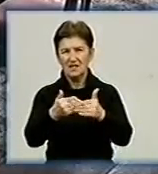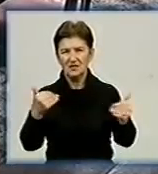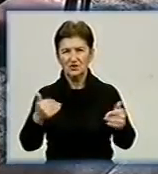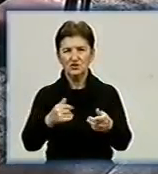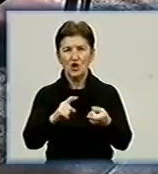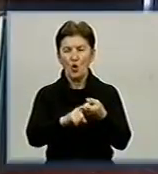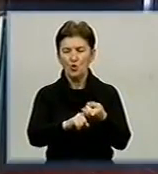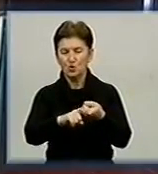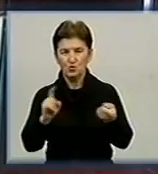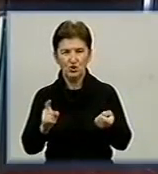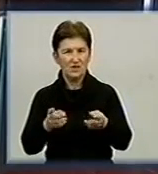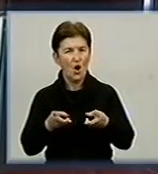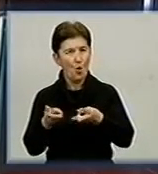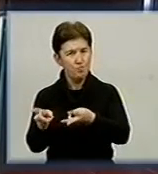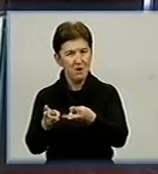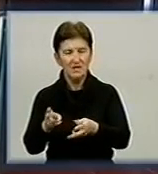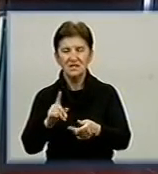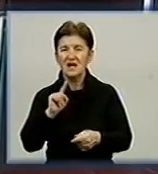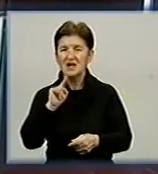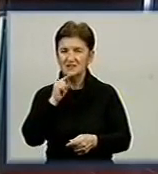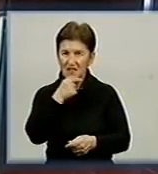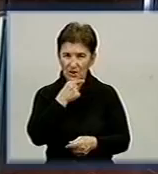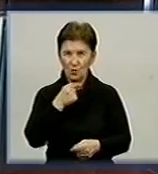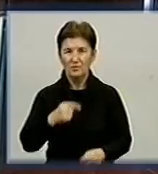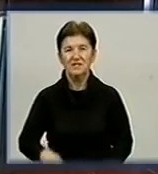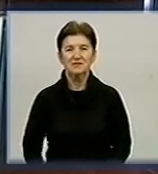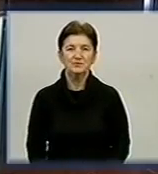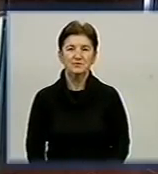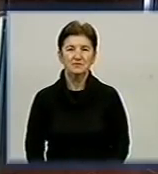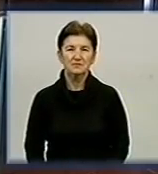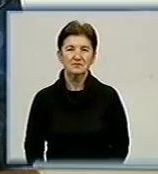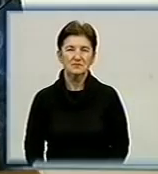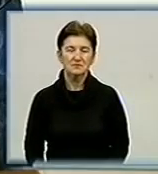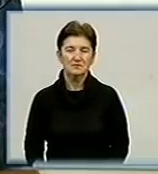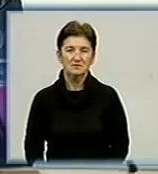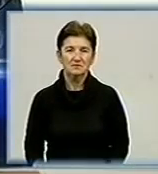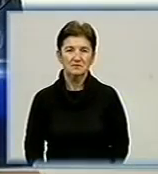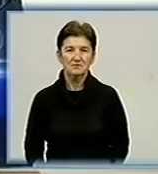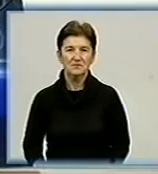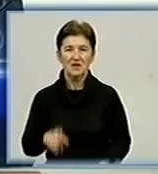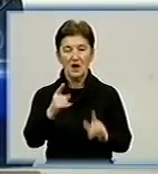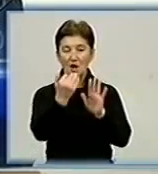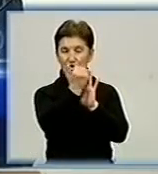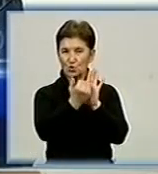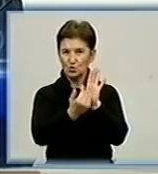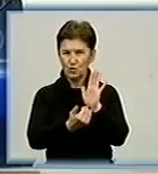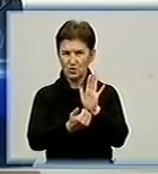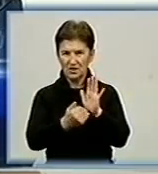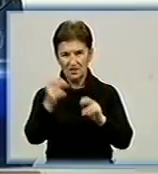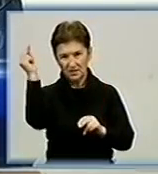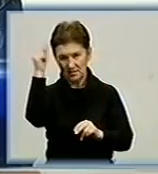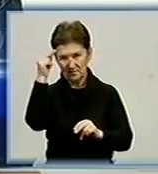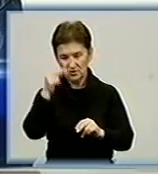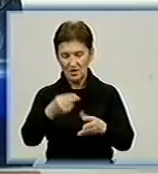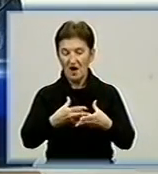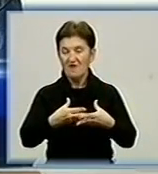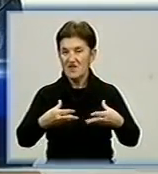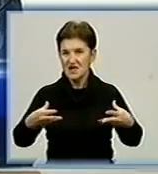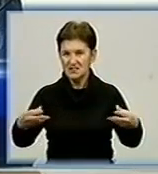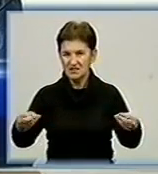опалення і таким чином зекономити на енергоносіях. У структурі навчального року канікули весняні повинні